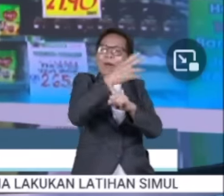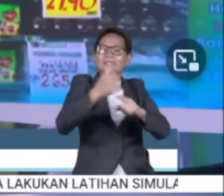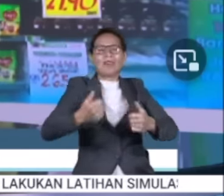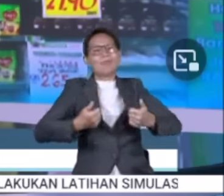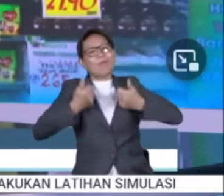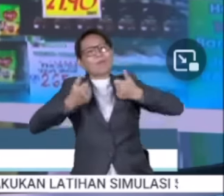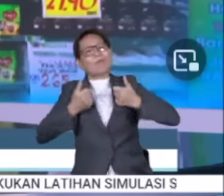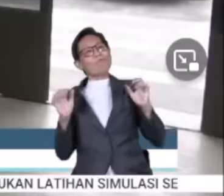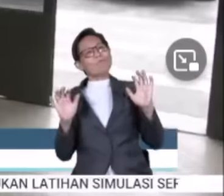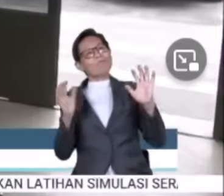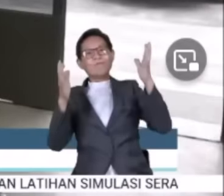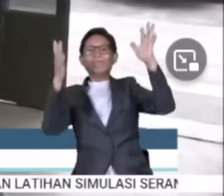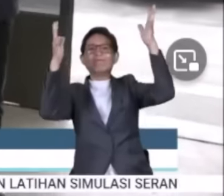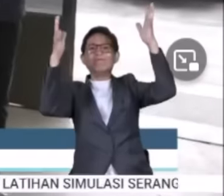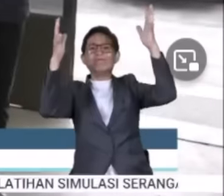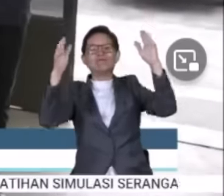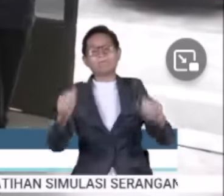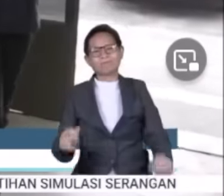Aidilfitri.